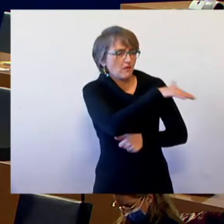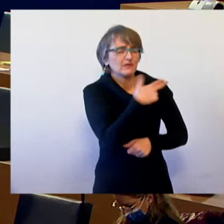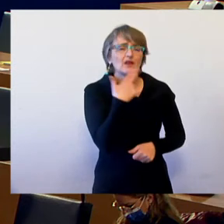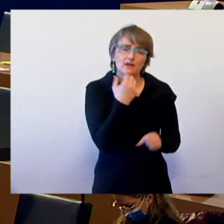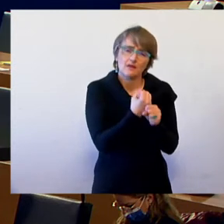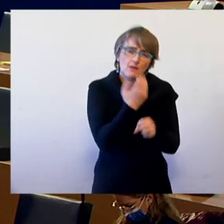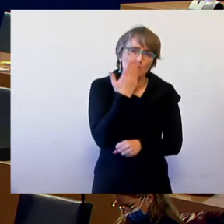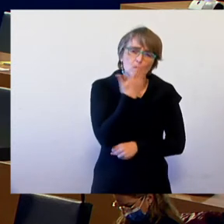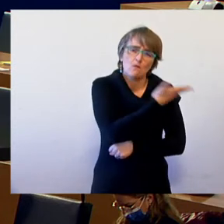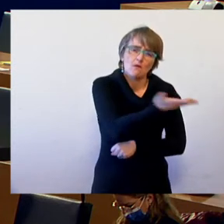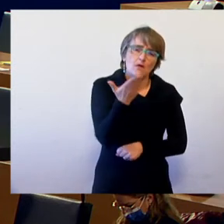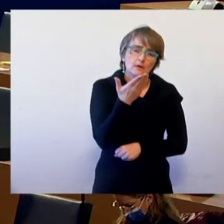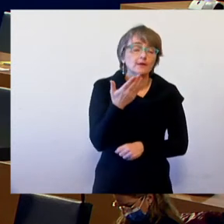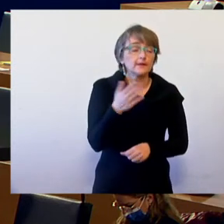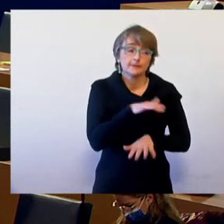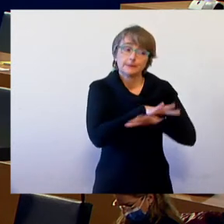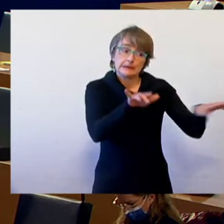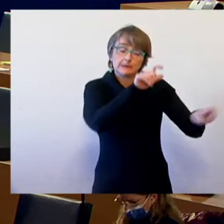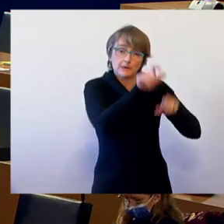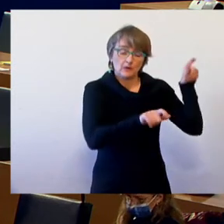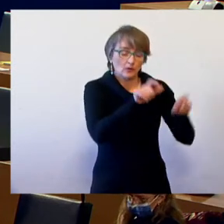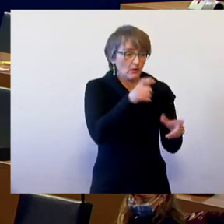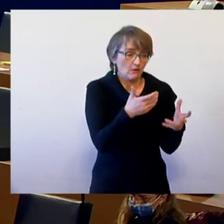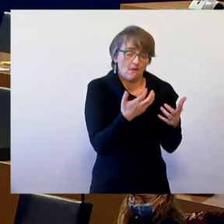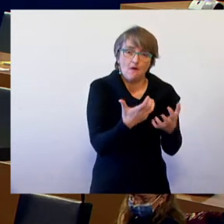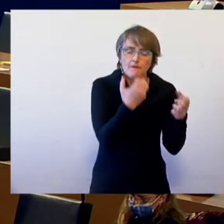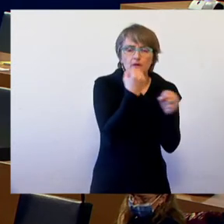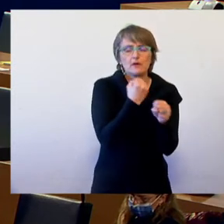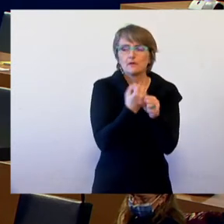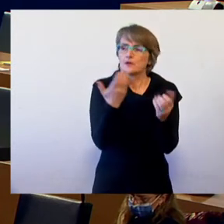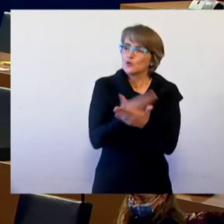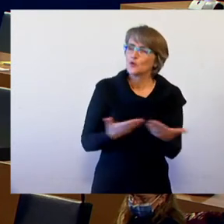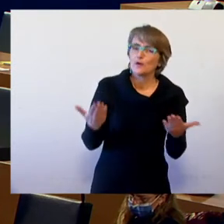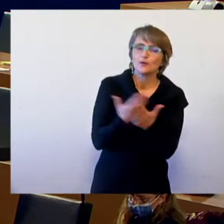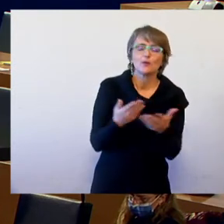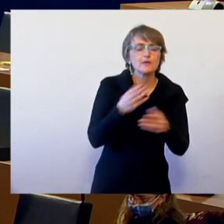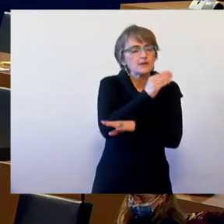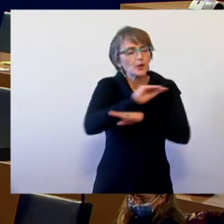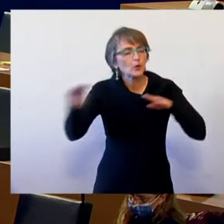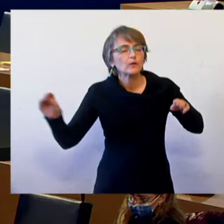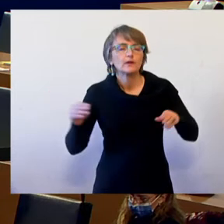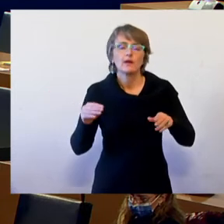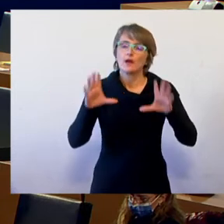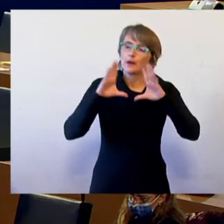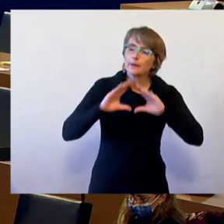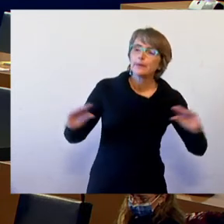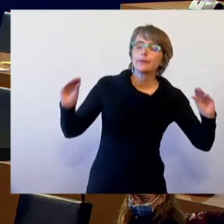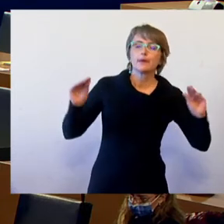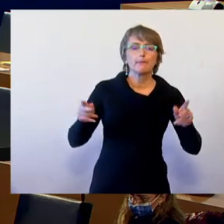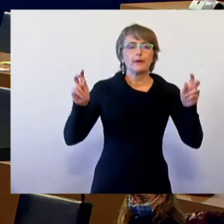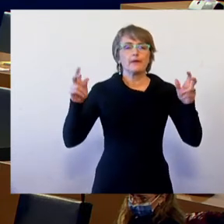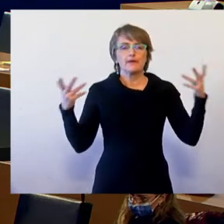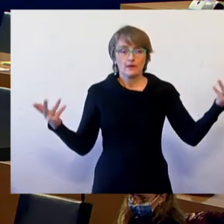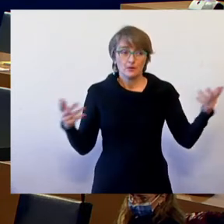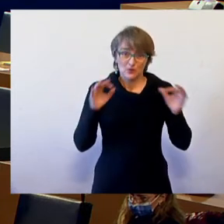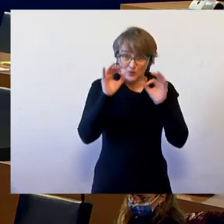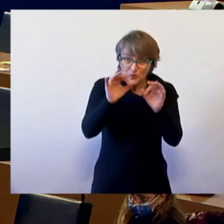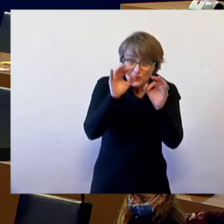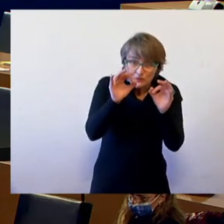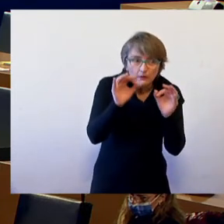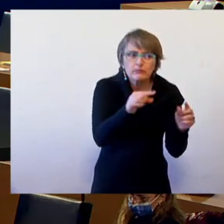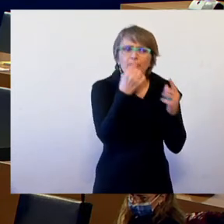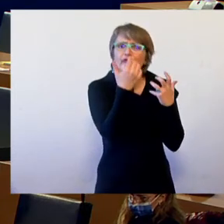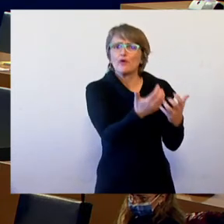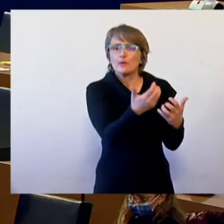que beaucoup de nos agents demandent à pouvoir travailler aussi en tranquillité et en sécurité. Et un des axes fondamentaux, ce sera